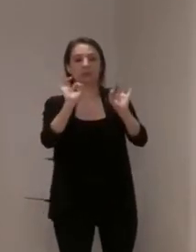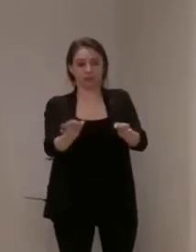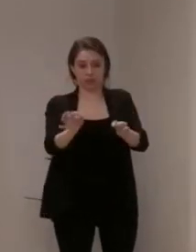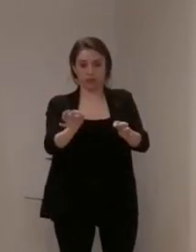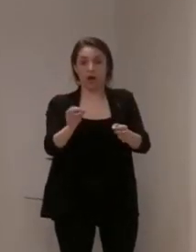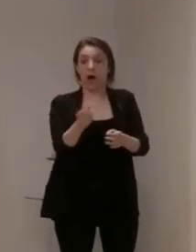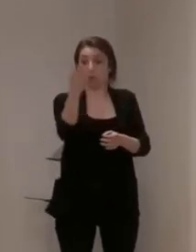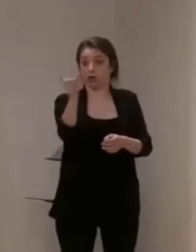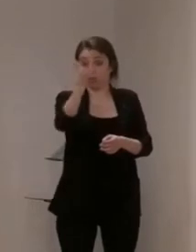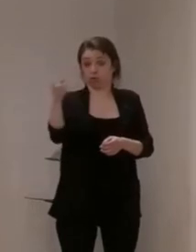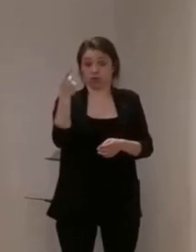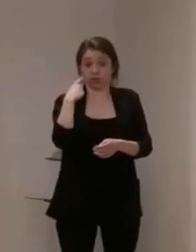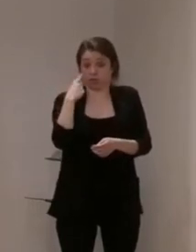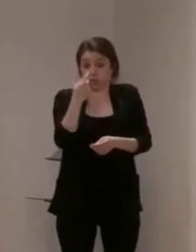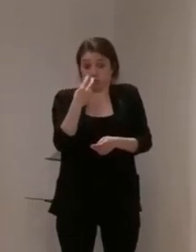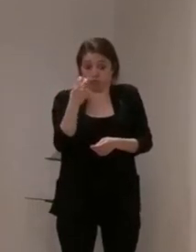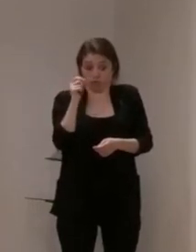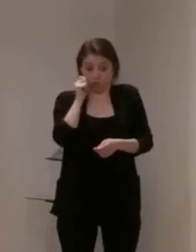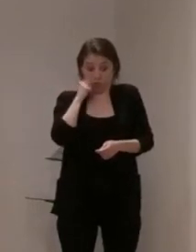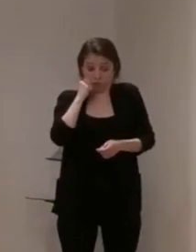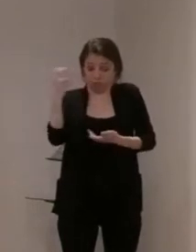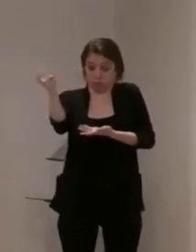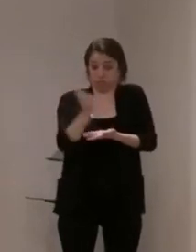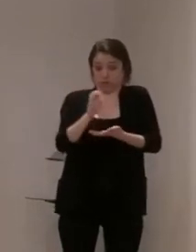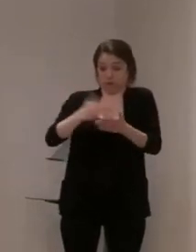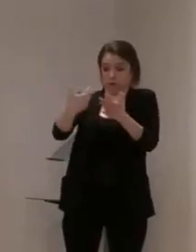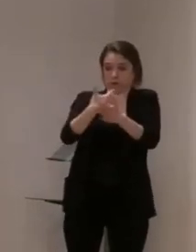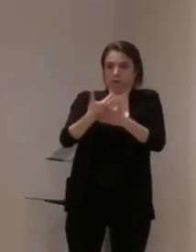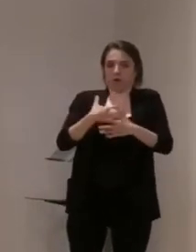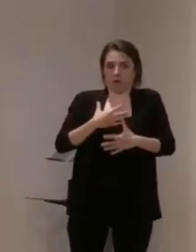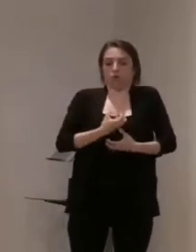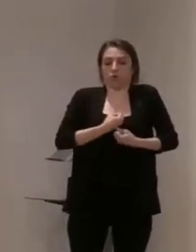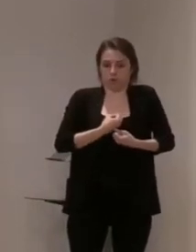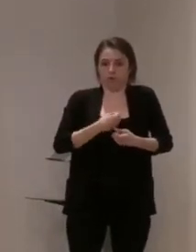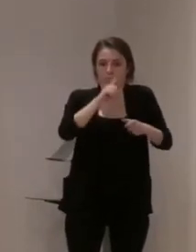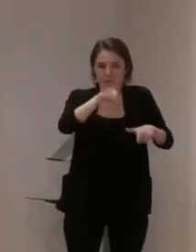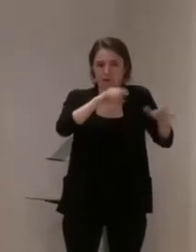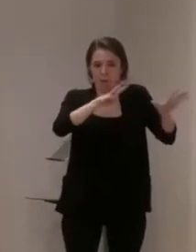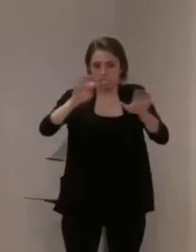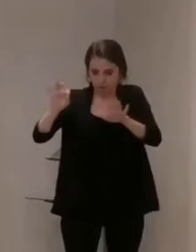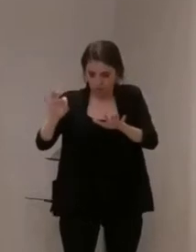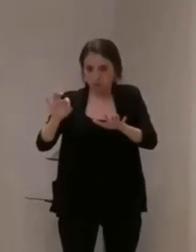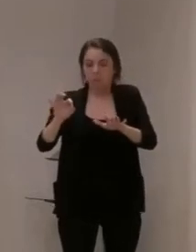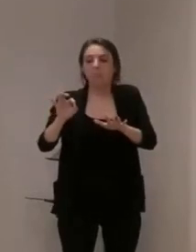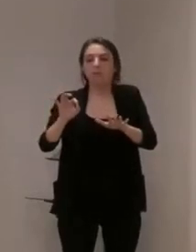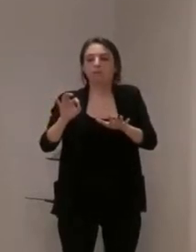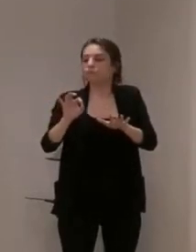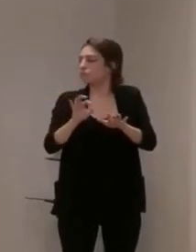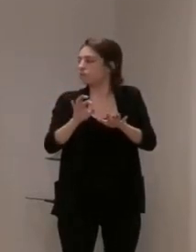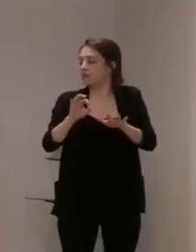vingut allà a explicar les seves detencions i que expliquen cada dia. Això és una de les qüestions que planteja i que ens ajuda a